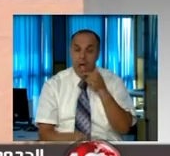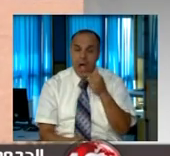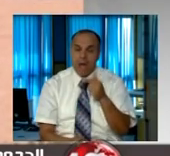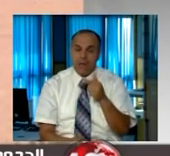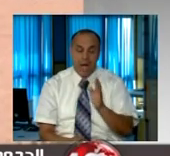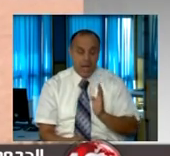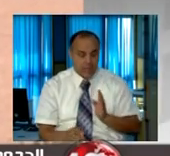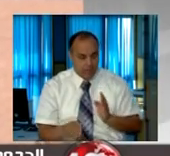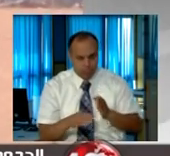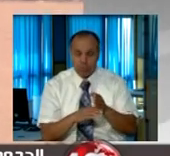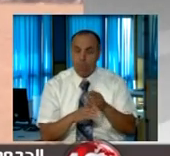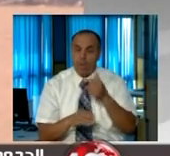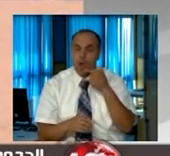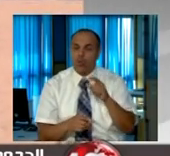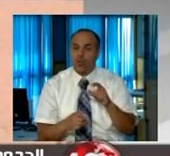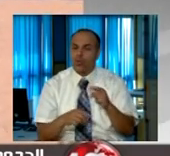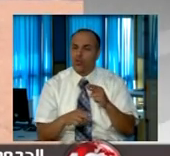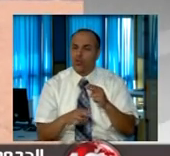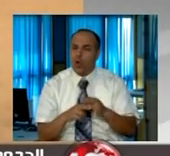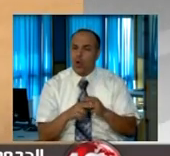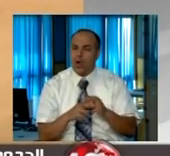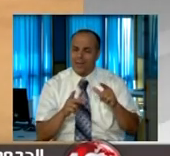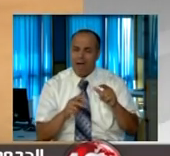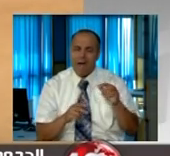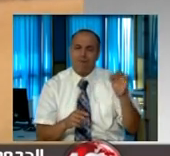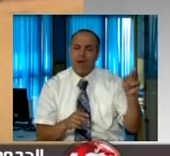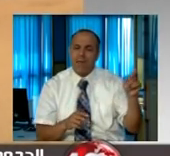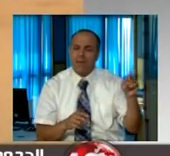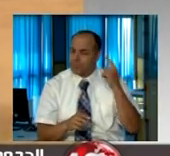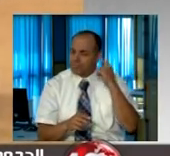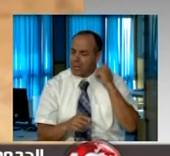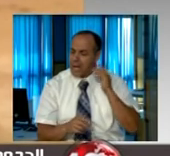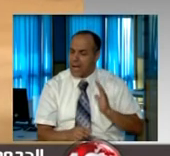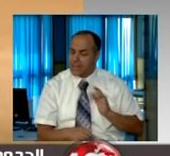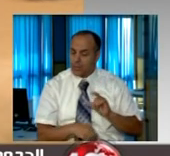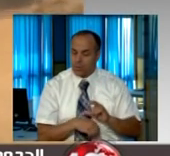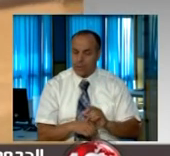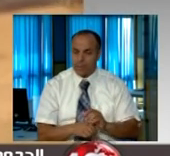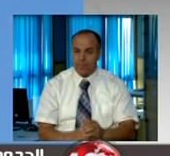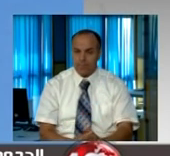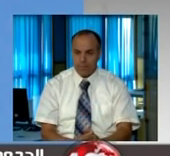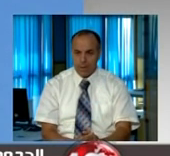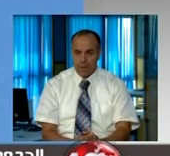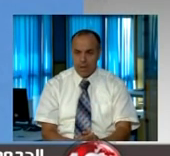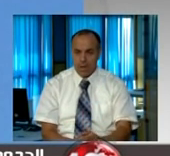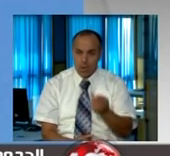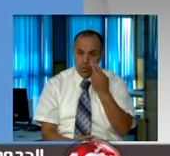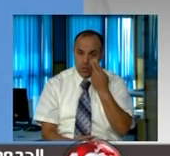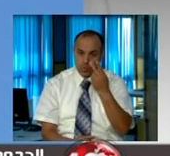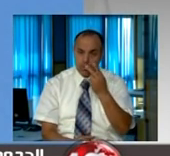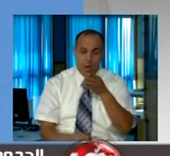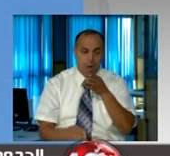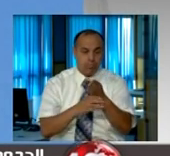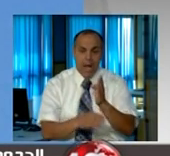عملية عسكرية أطلق عليها اسم درع الفرات حسب مصادر عسكرية تركية. هذا وقد بدأت